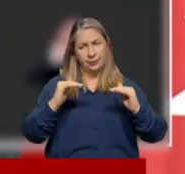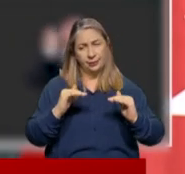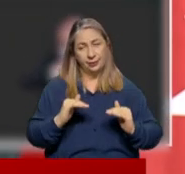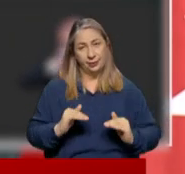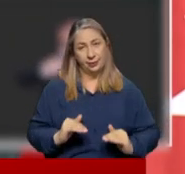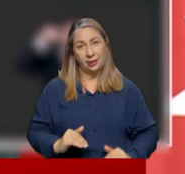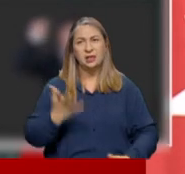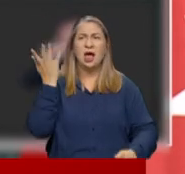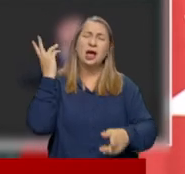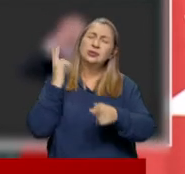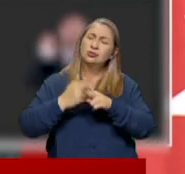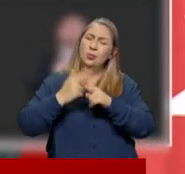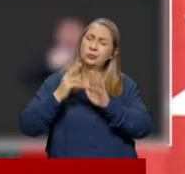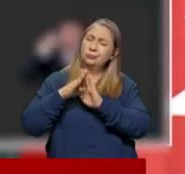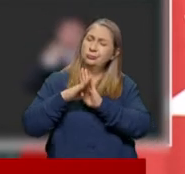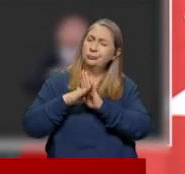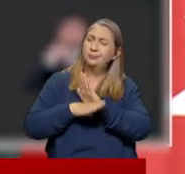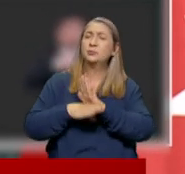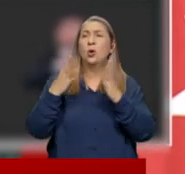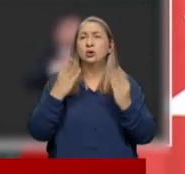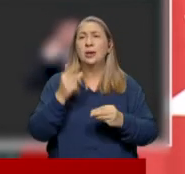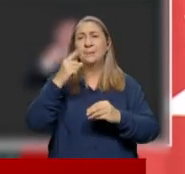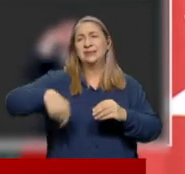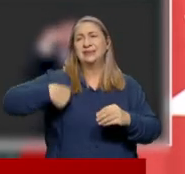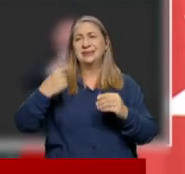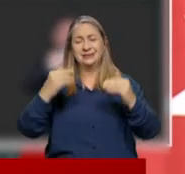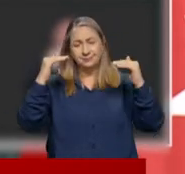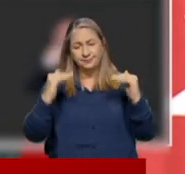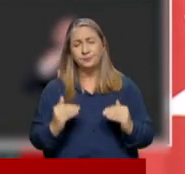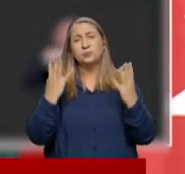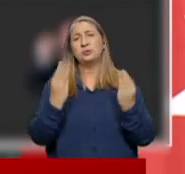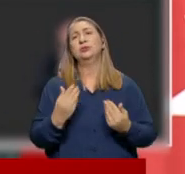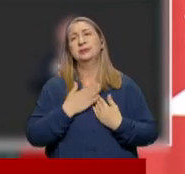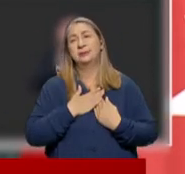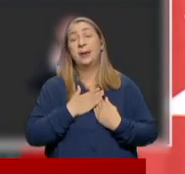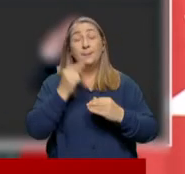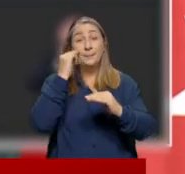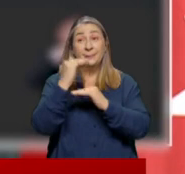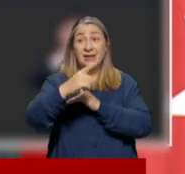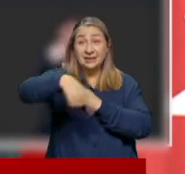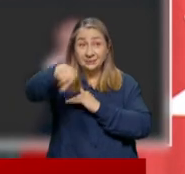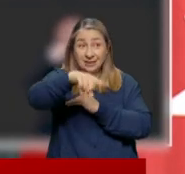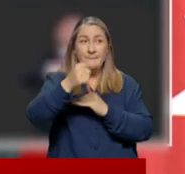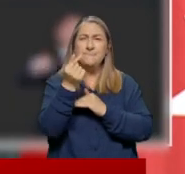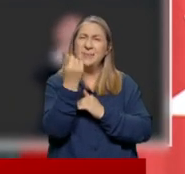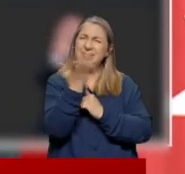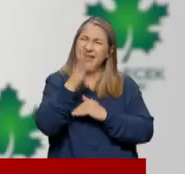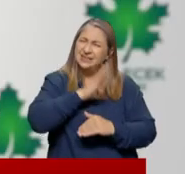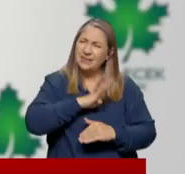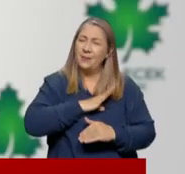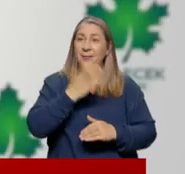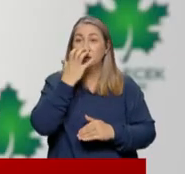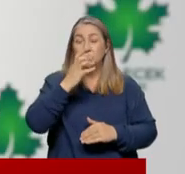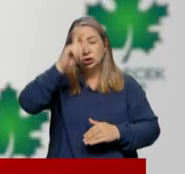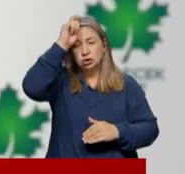hızla daha da aşağılara indirebileceğimiz bir seviyeye çekmiş olacağız milletimizden biraz daha sabır